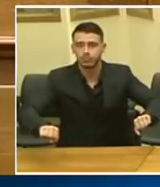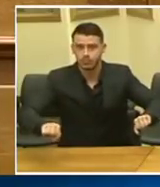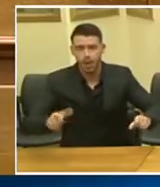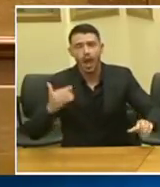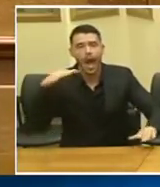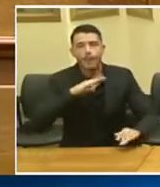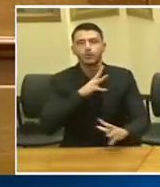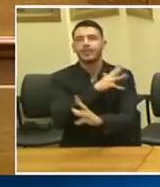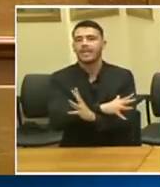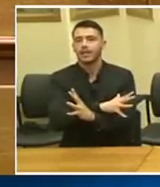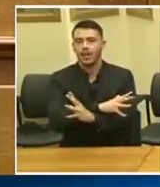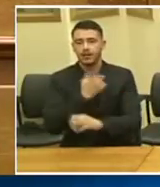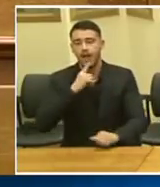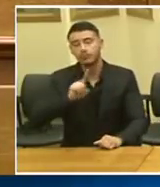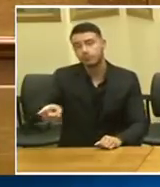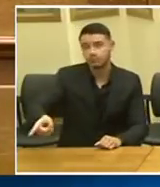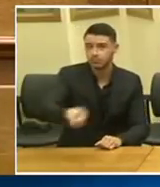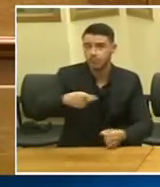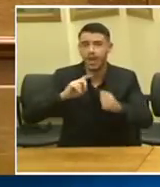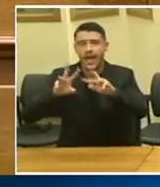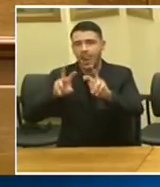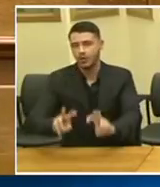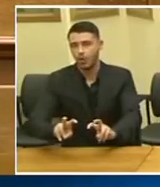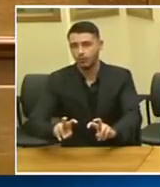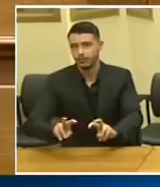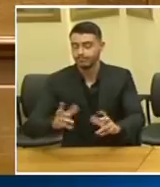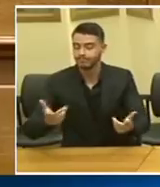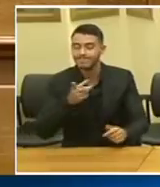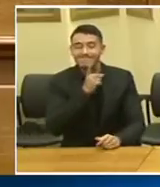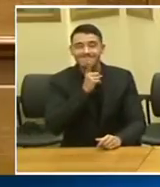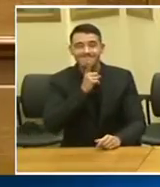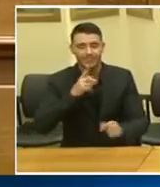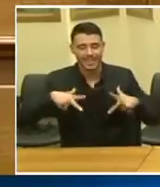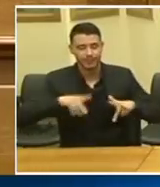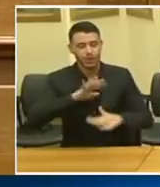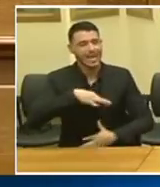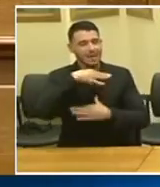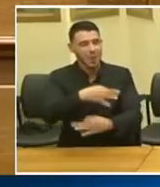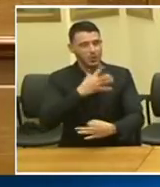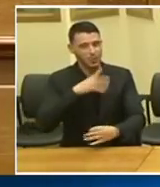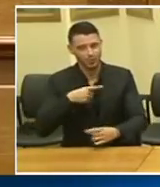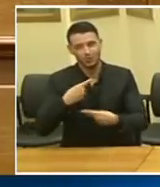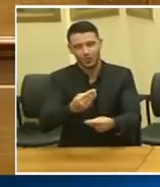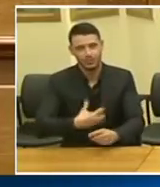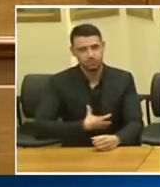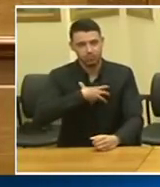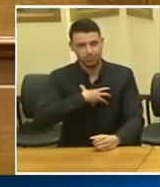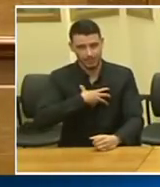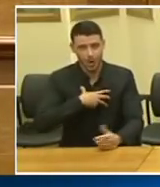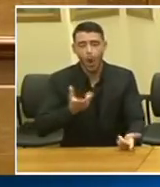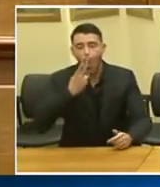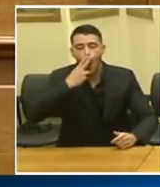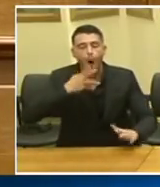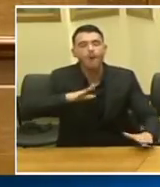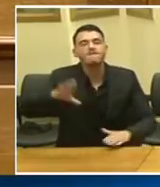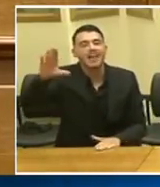επειδή σας ερέθησε αυτό που σας είπε ο κυβερνητικός εκπρόσωπος, ακούστε να δείτε κύριοι, η δύναμη του φασίστα δεν βρίσκεται στη γροθιά και